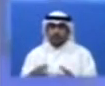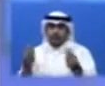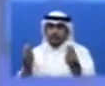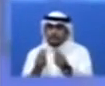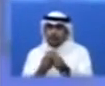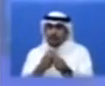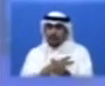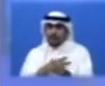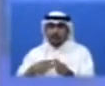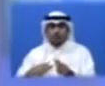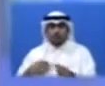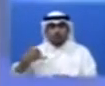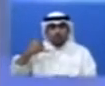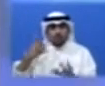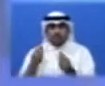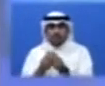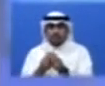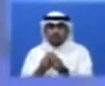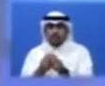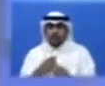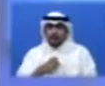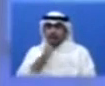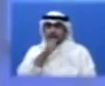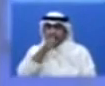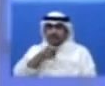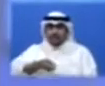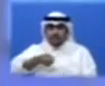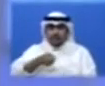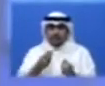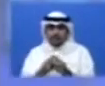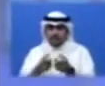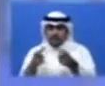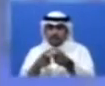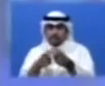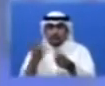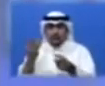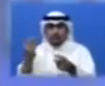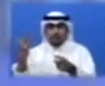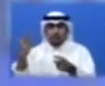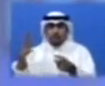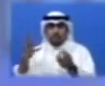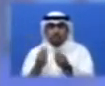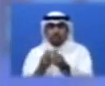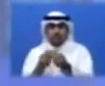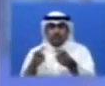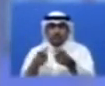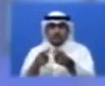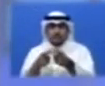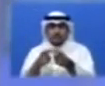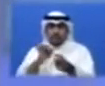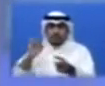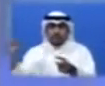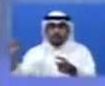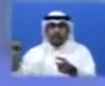شارك وزير المواصلات ووزير الدولة لشؤون البلدية عيسى الكندري في الاجتماع 52 للمكتب التنفيذي لمجلس